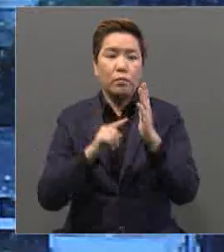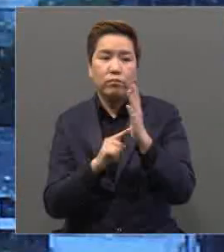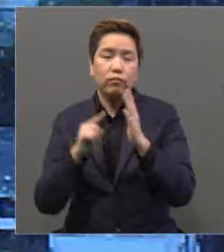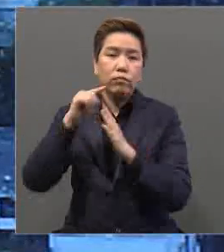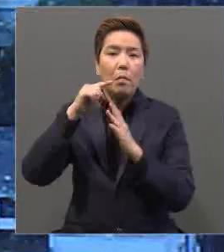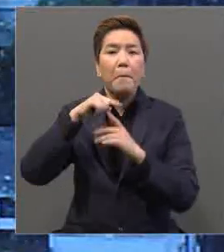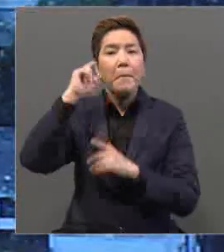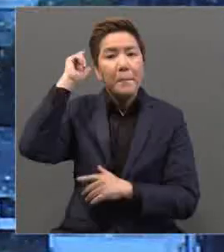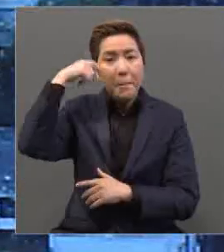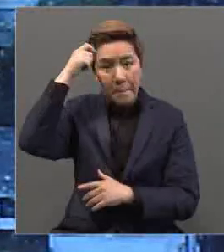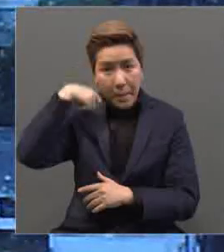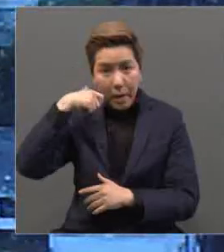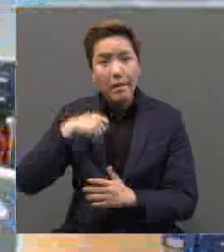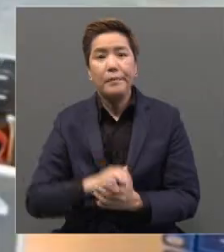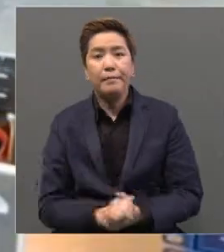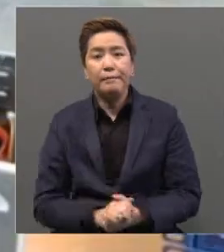ทศเมียนมาค่ะ